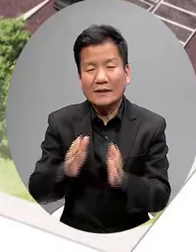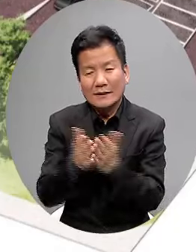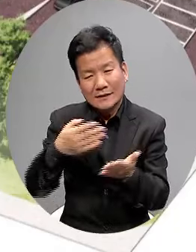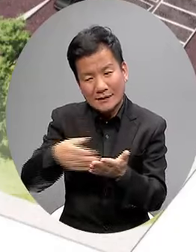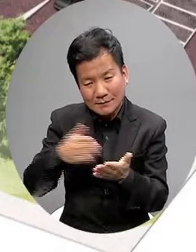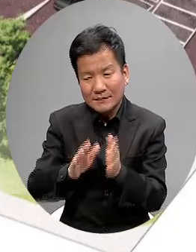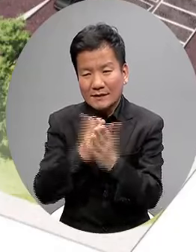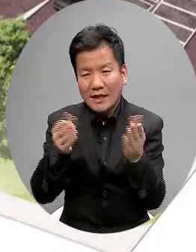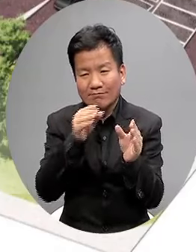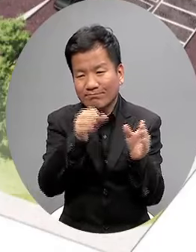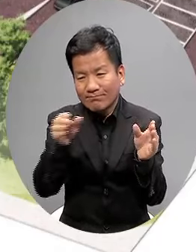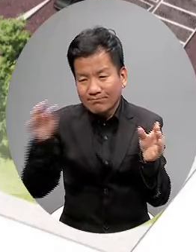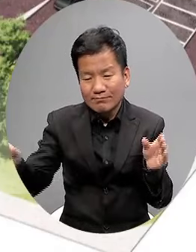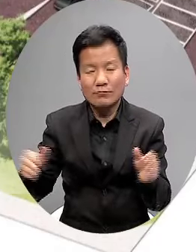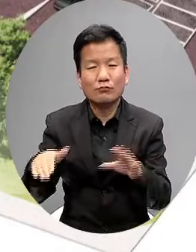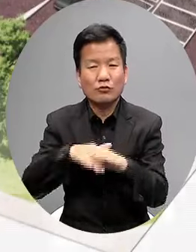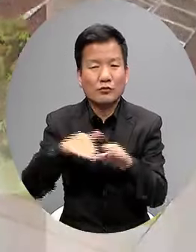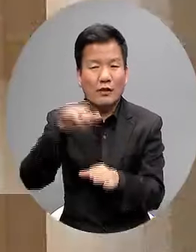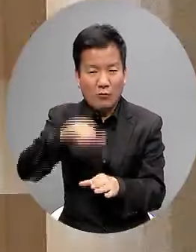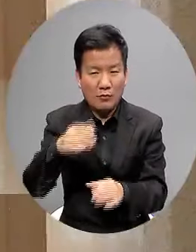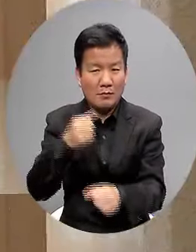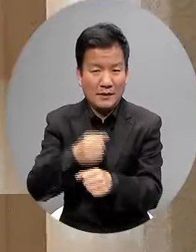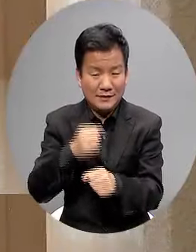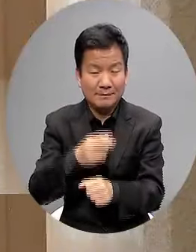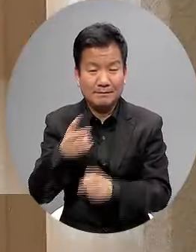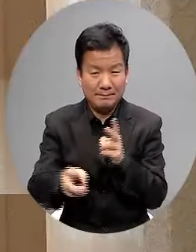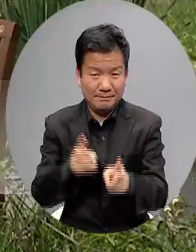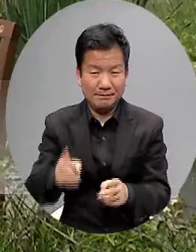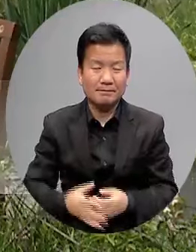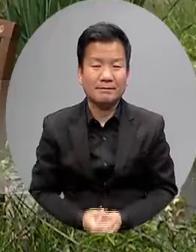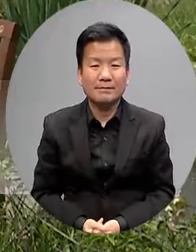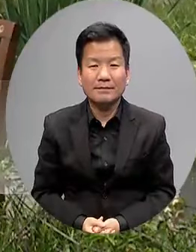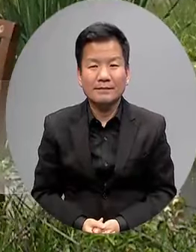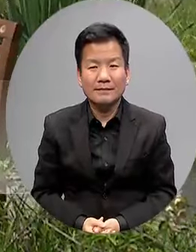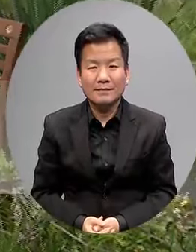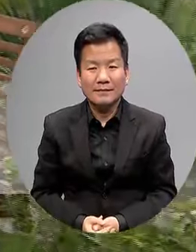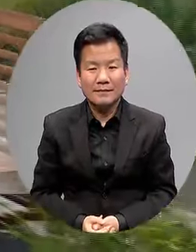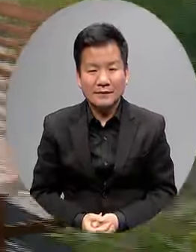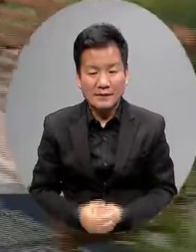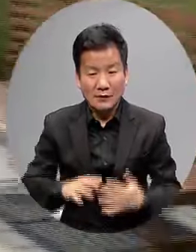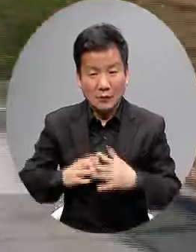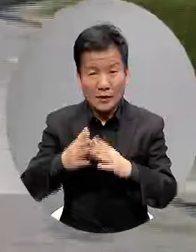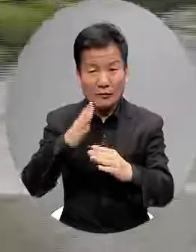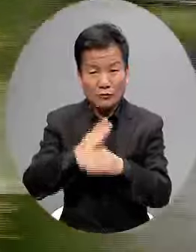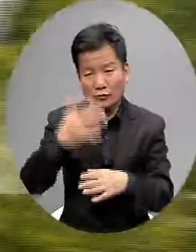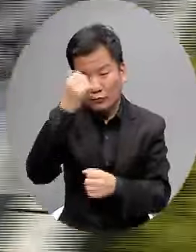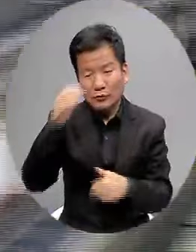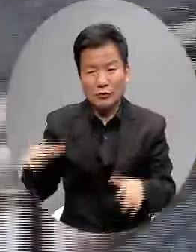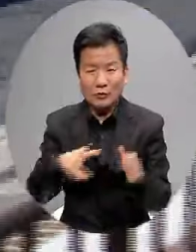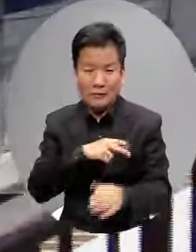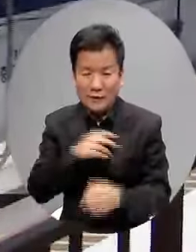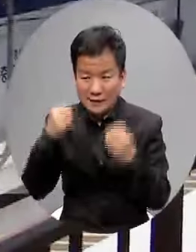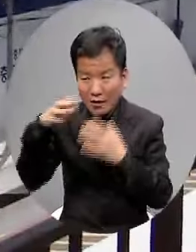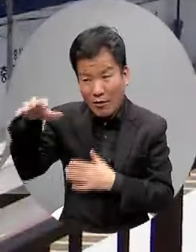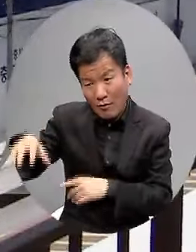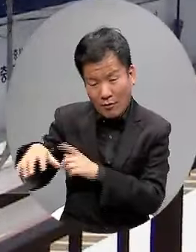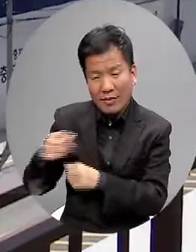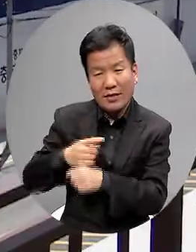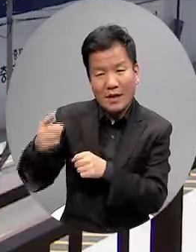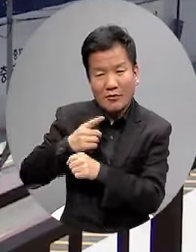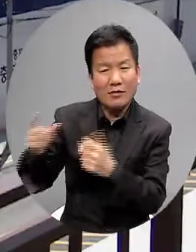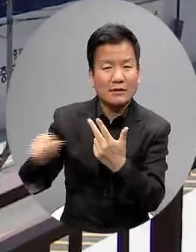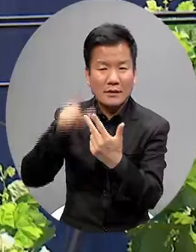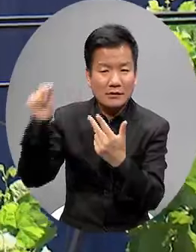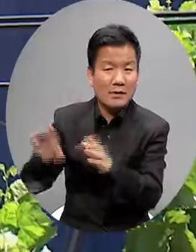도서관 등의 복합 문화 공간으로 채우는 사업입니다 한창 공사 중인 충북도의회 새 청사가 내년